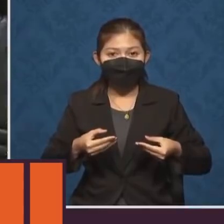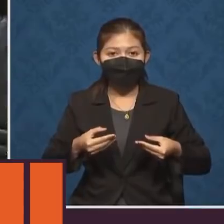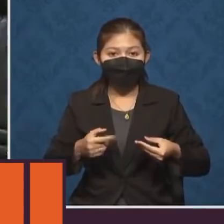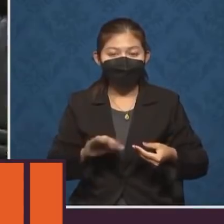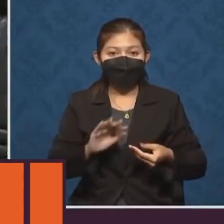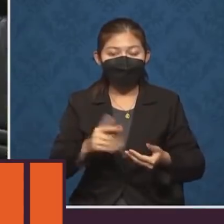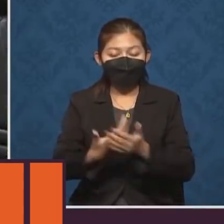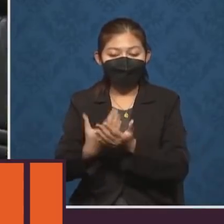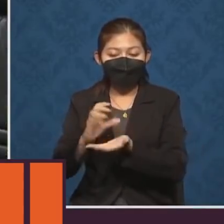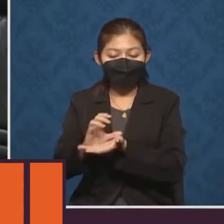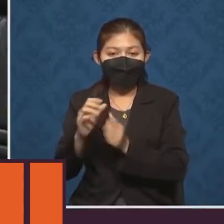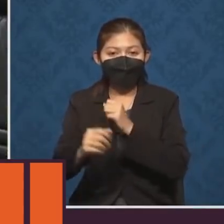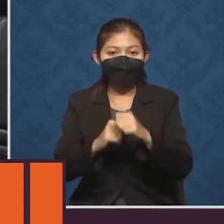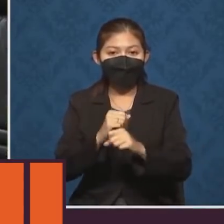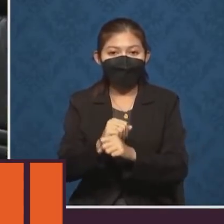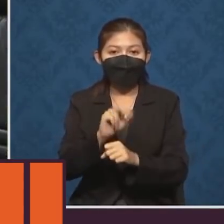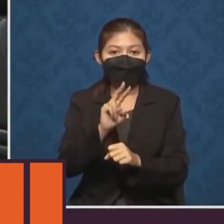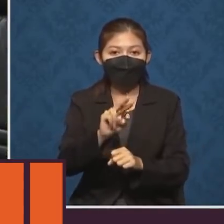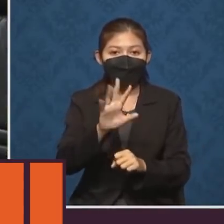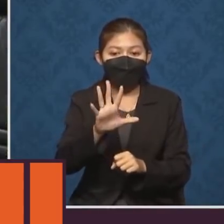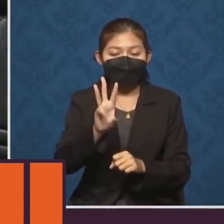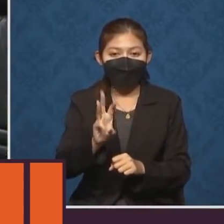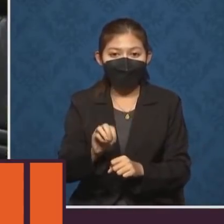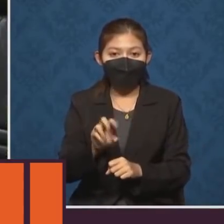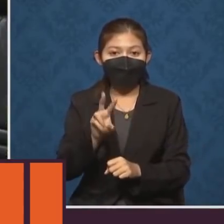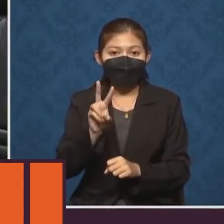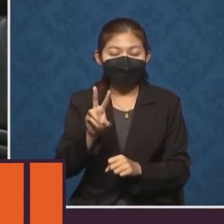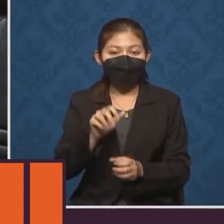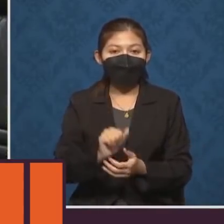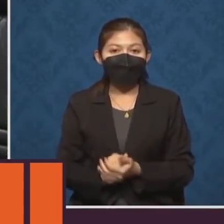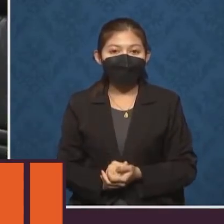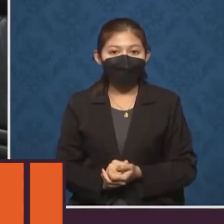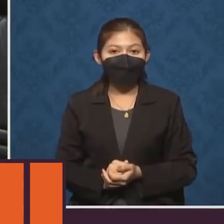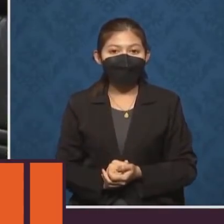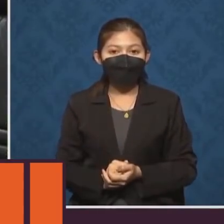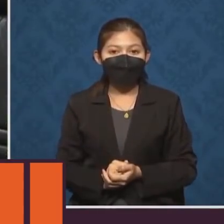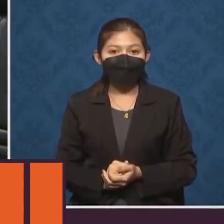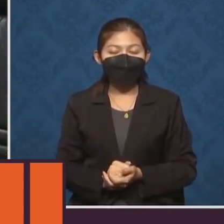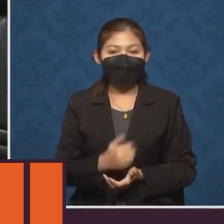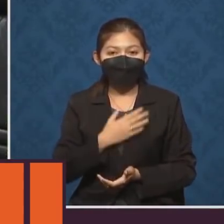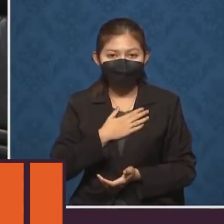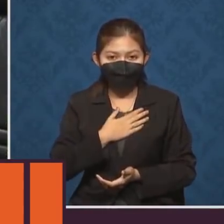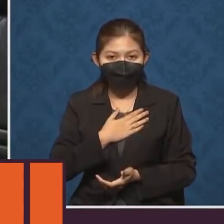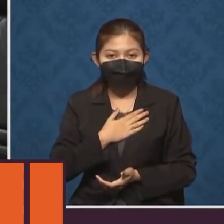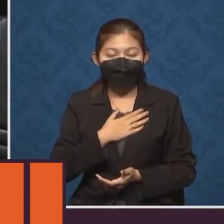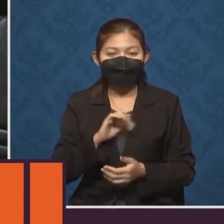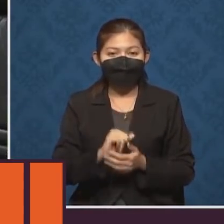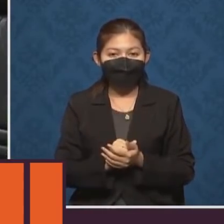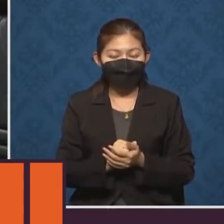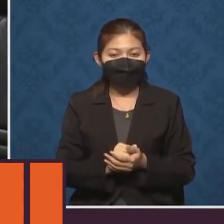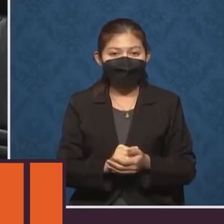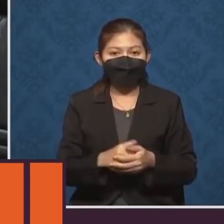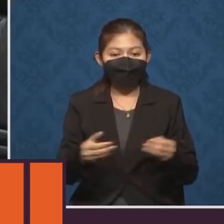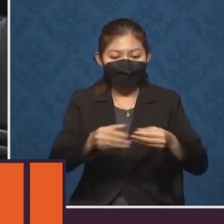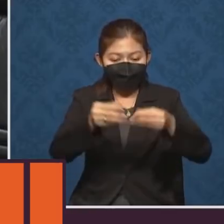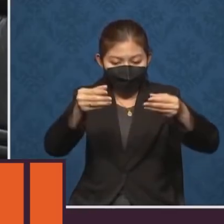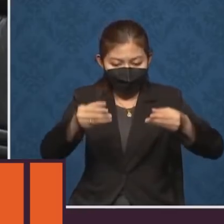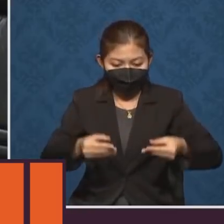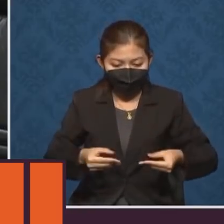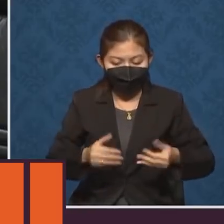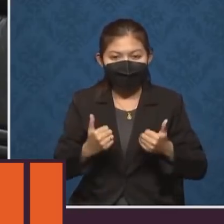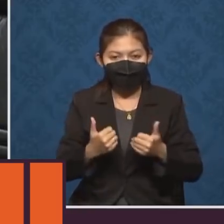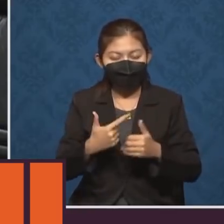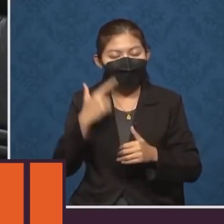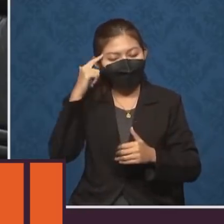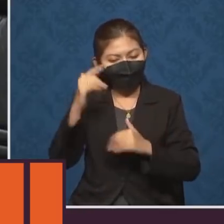ของกองทุนประจำปี2562นะครับตอนอื่นก็ต้องเรียนว่าผมคิดว่ารายงานฉบับนี้นะครับปีอะ